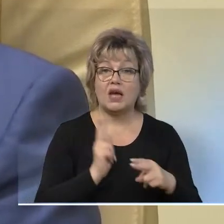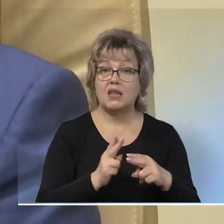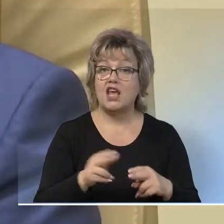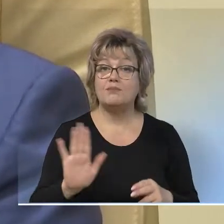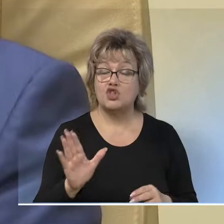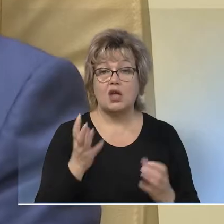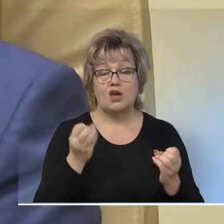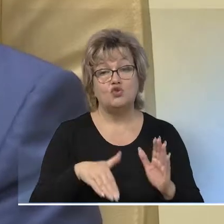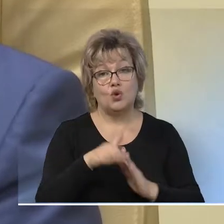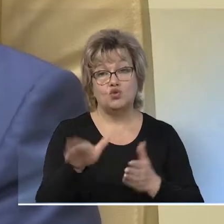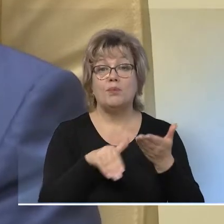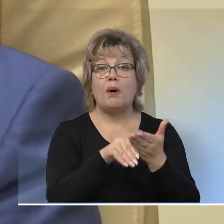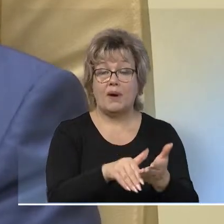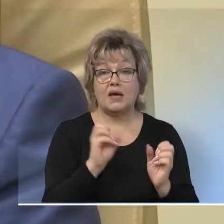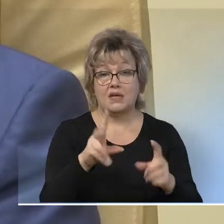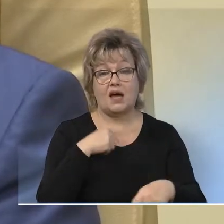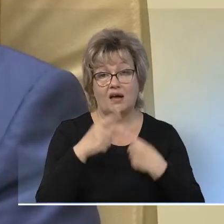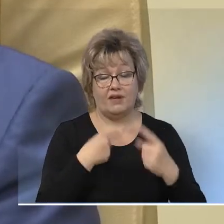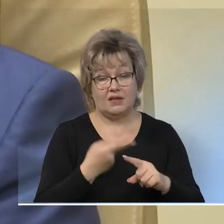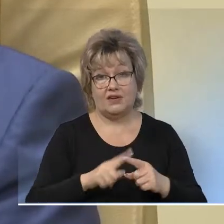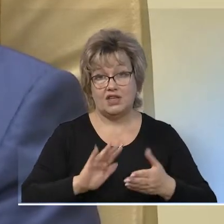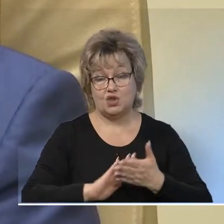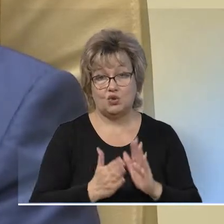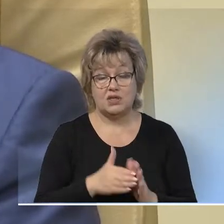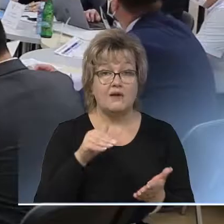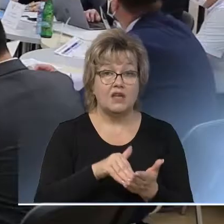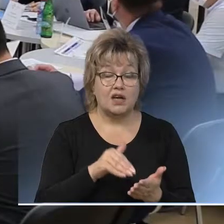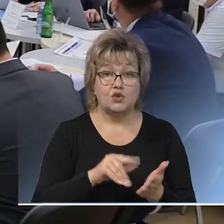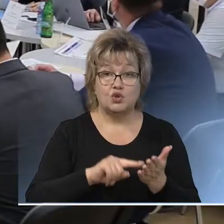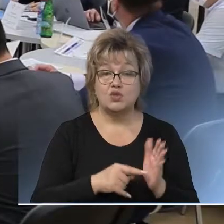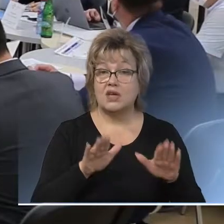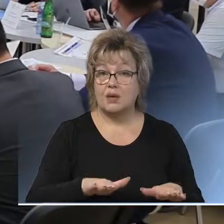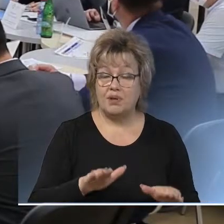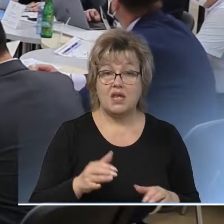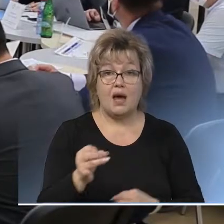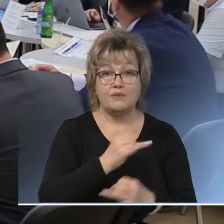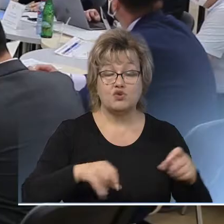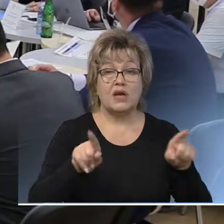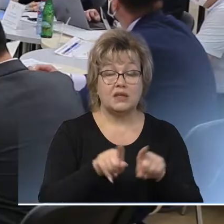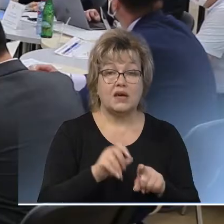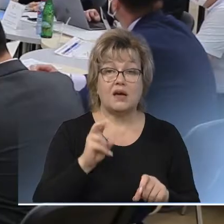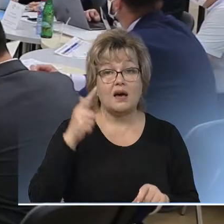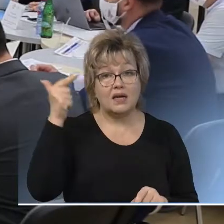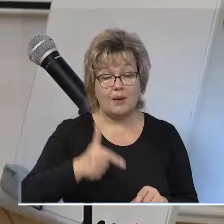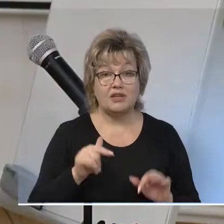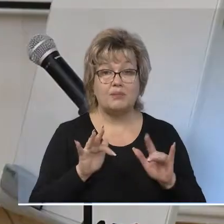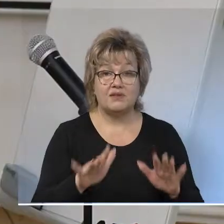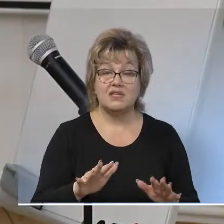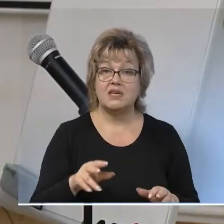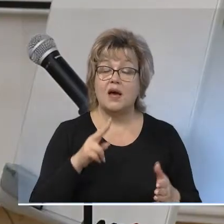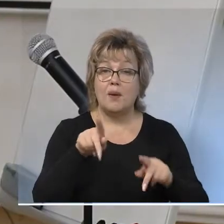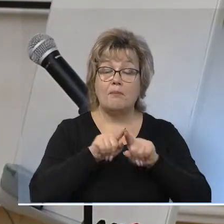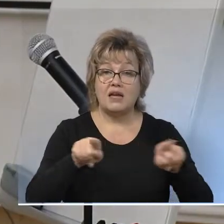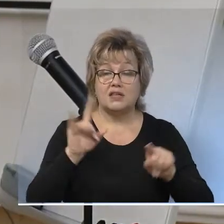не мешать, а еще лучше помогать, как говорят, в этой ситуации. В таганрогской точке кипения обсуждали также и как грамотно